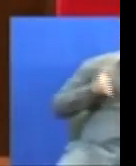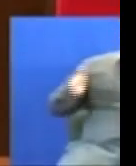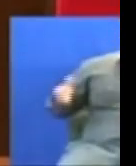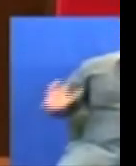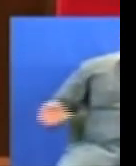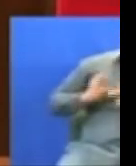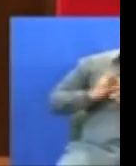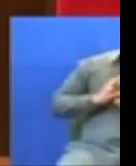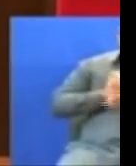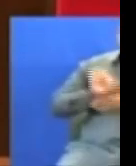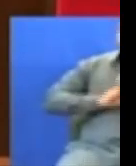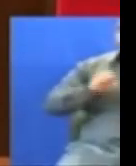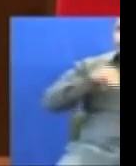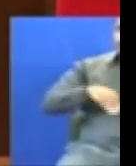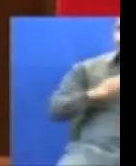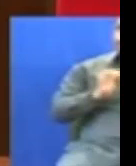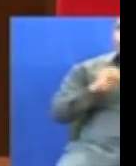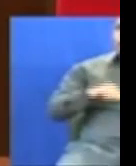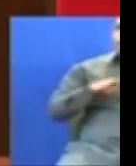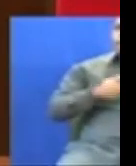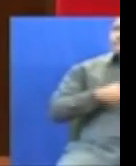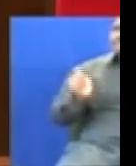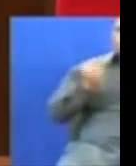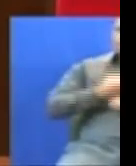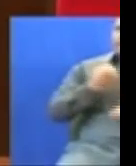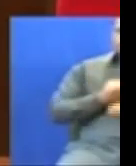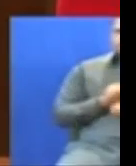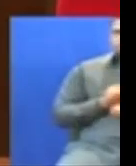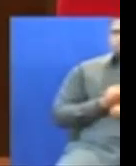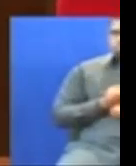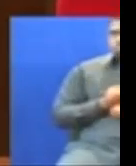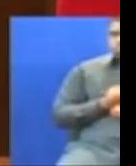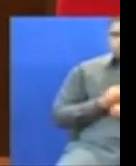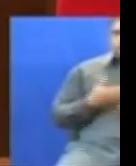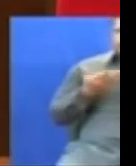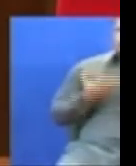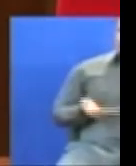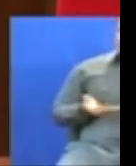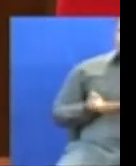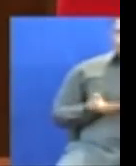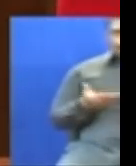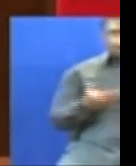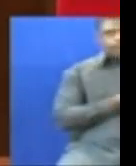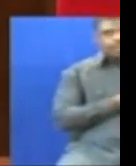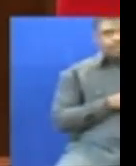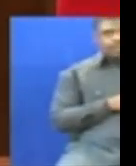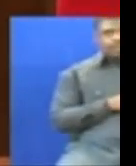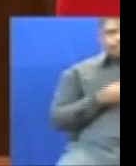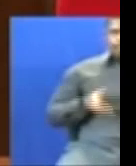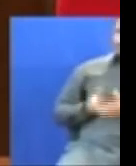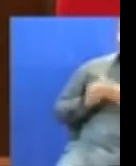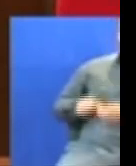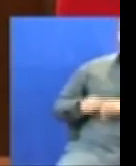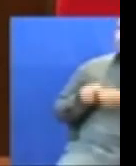Momba na yenyewe bado haijafanywa kazi. Sasa Nzoka ipatikana Ikana Makamba ni barabara